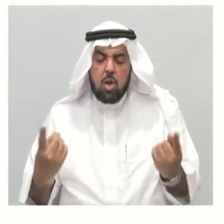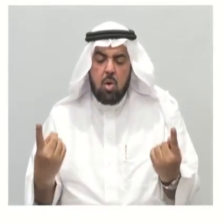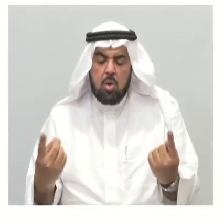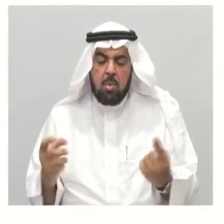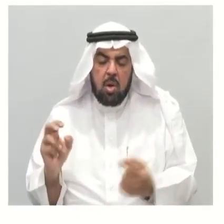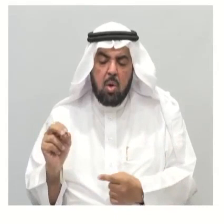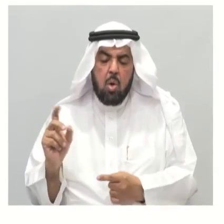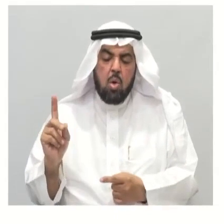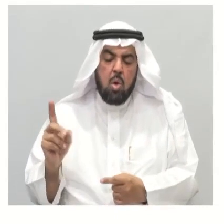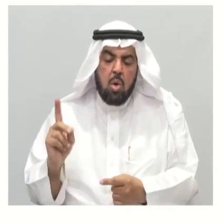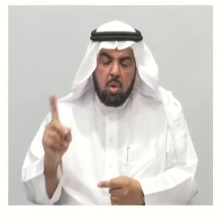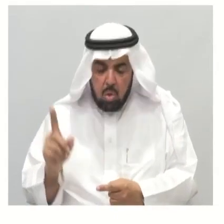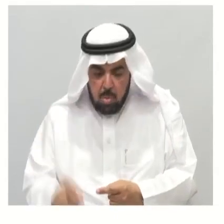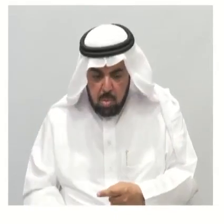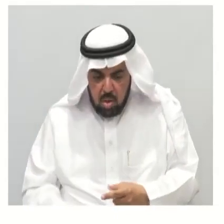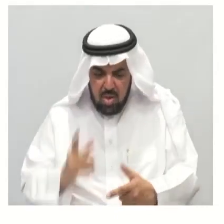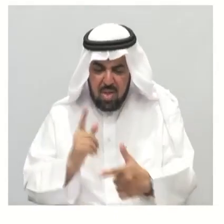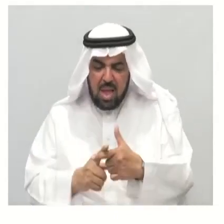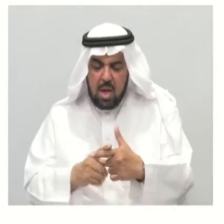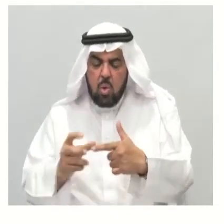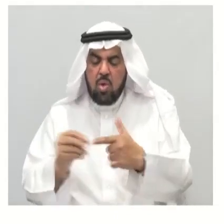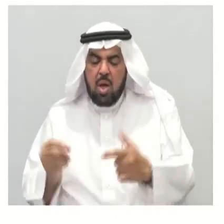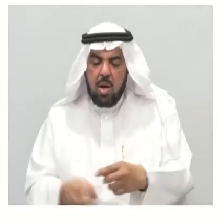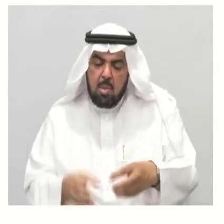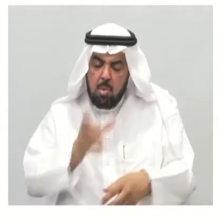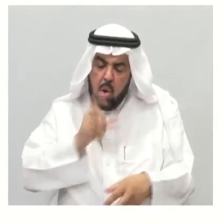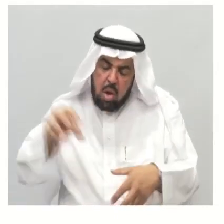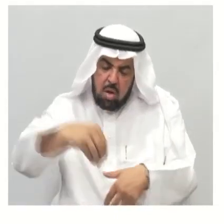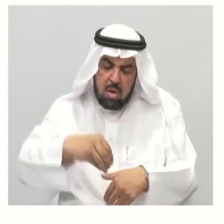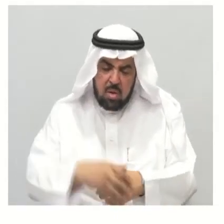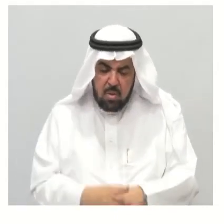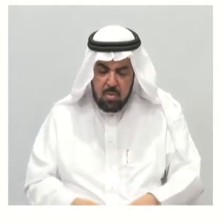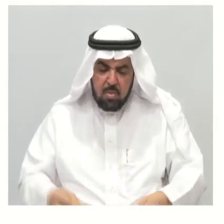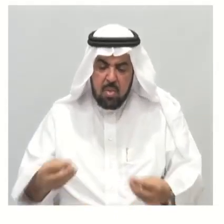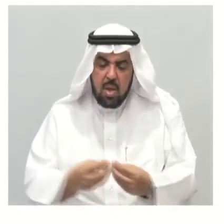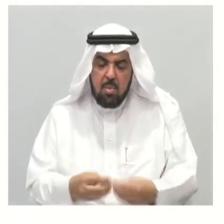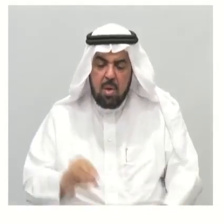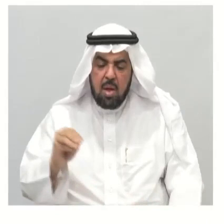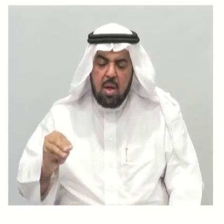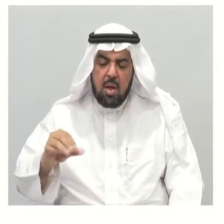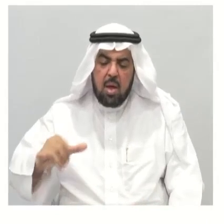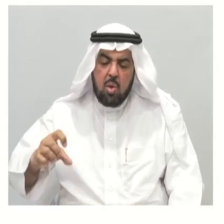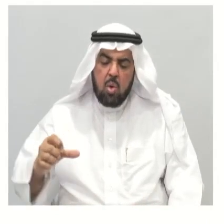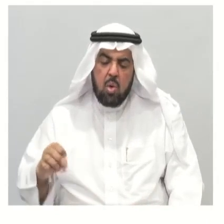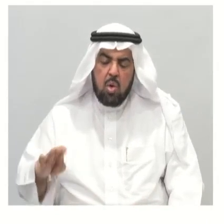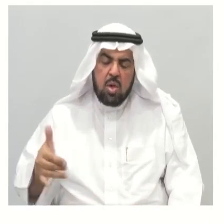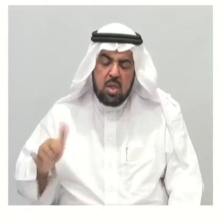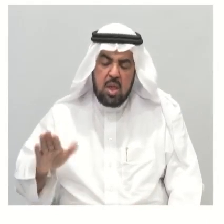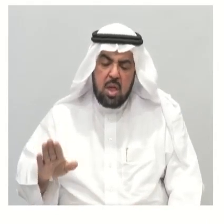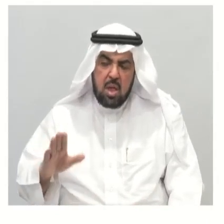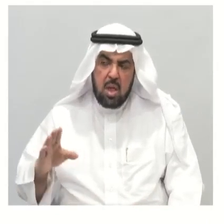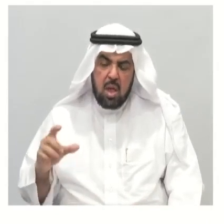كهربيين، وتوضع الماء في الخلية الكهربية ويتم إضافة هيدروكسيد البوتاسيوم مع الماء.